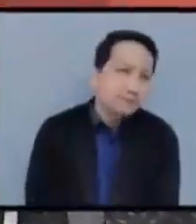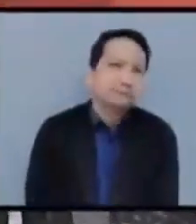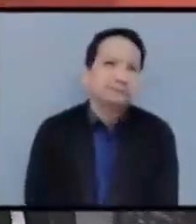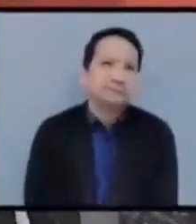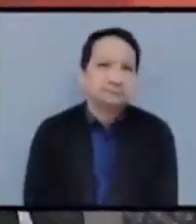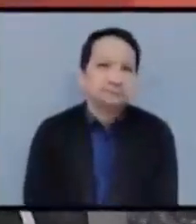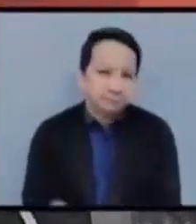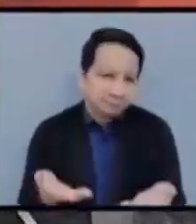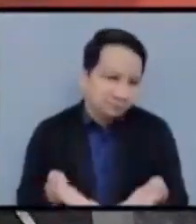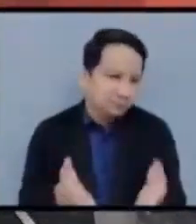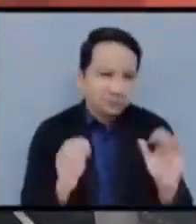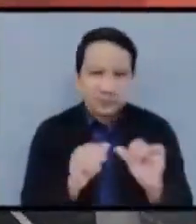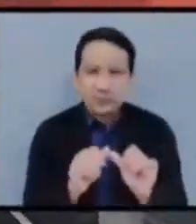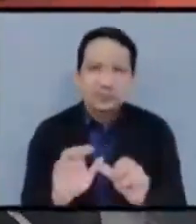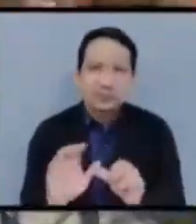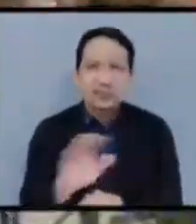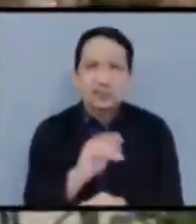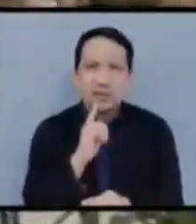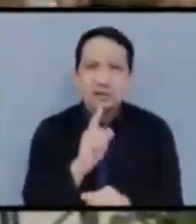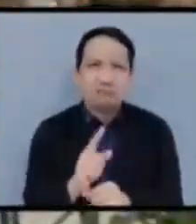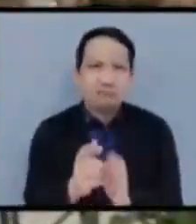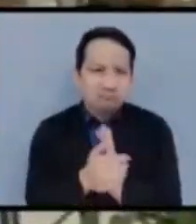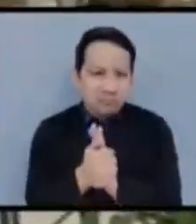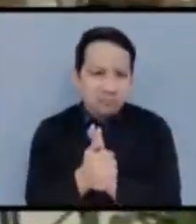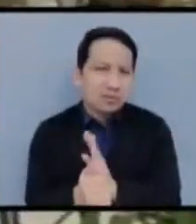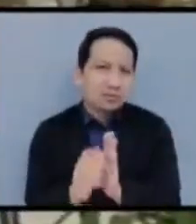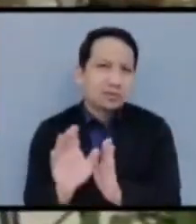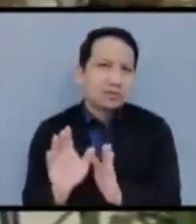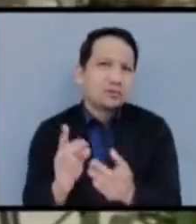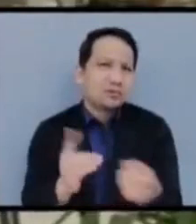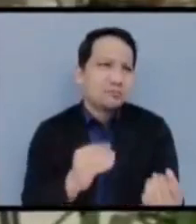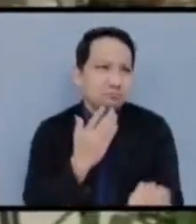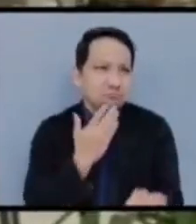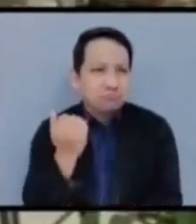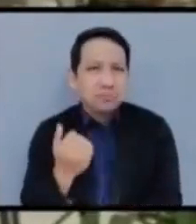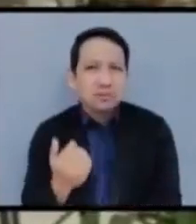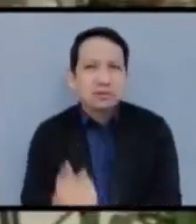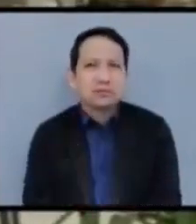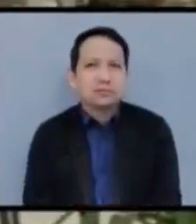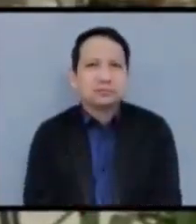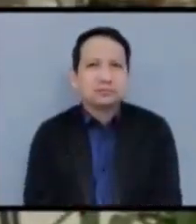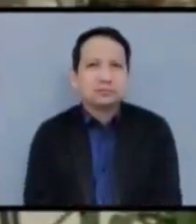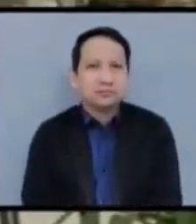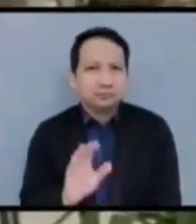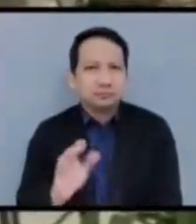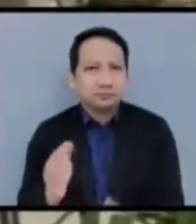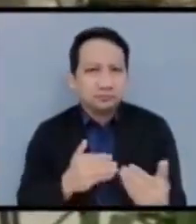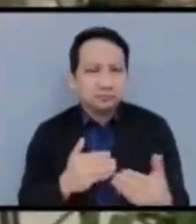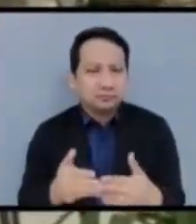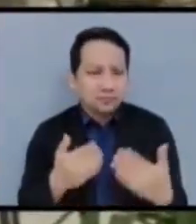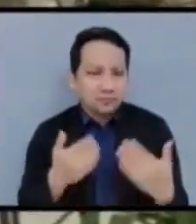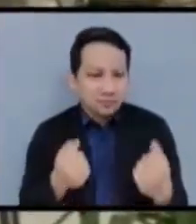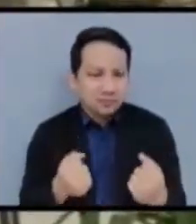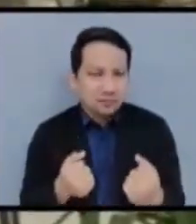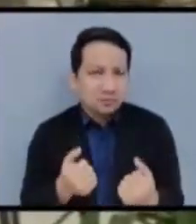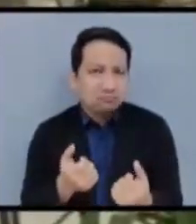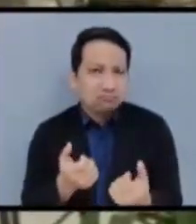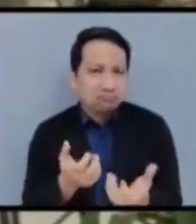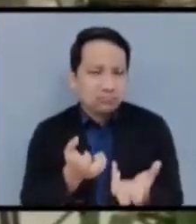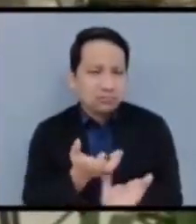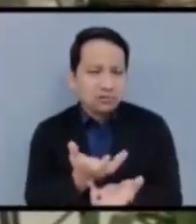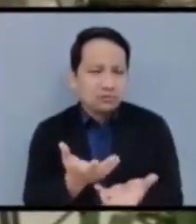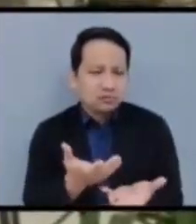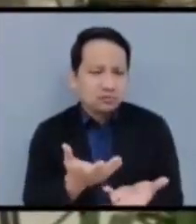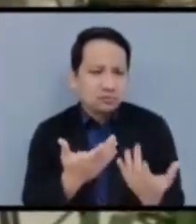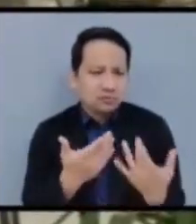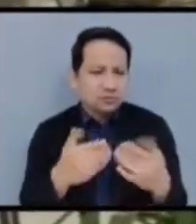Just keep on improving her craft and, you know, do better what dun sa kanyang passion talaga. And